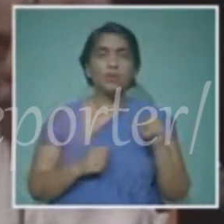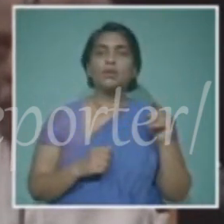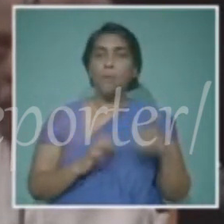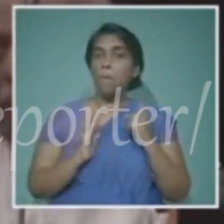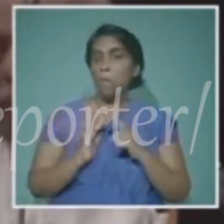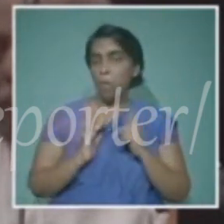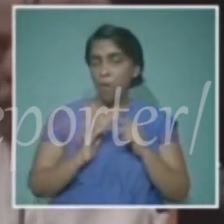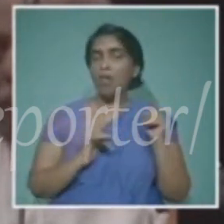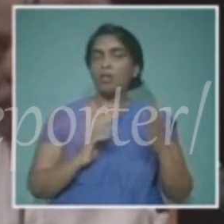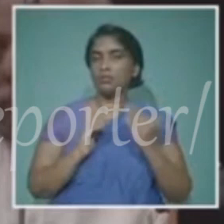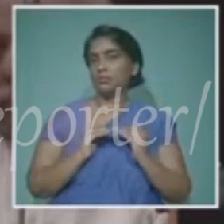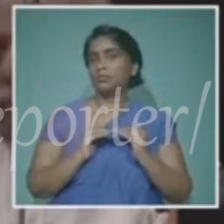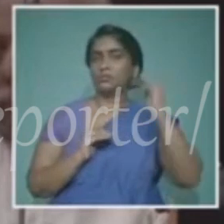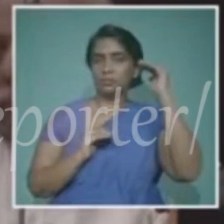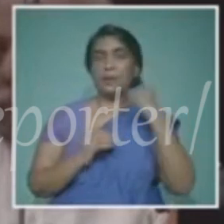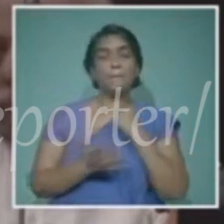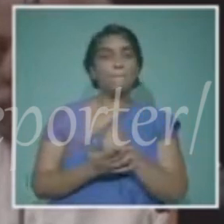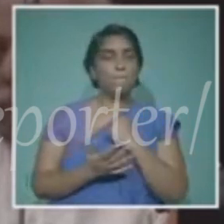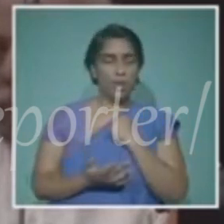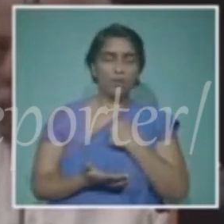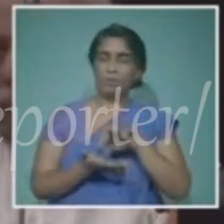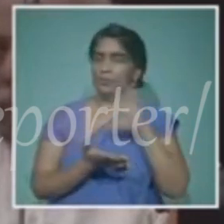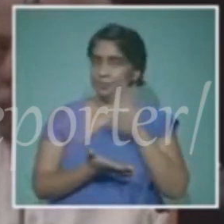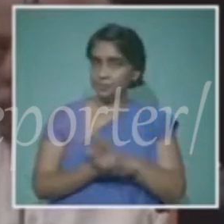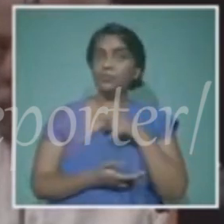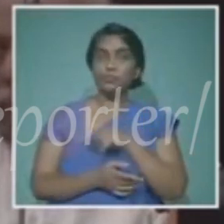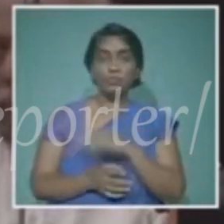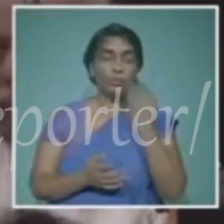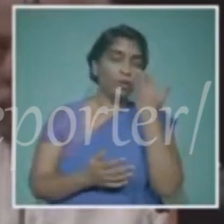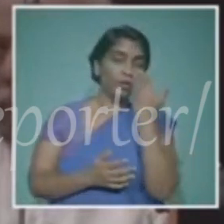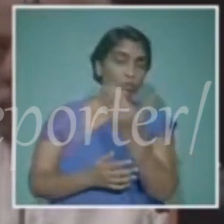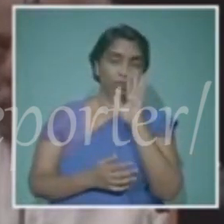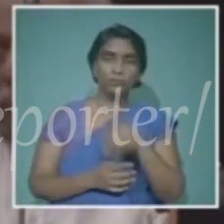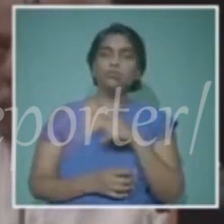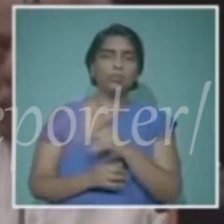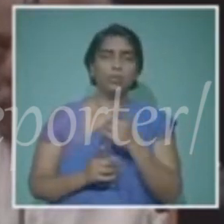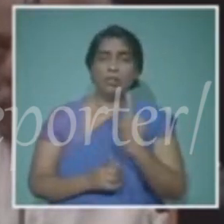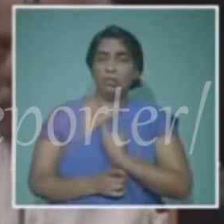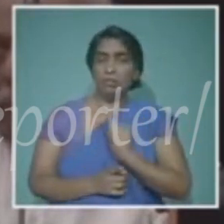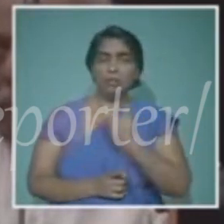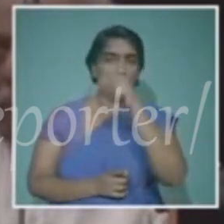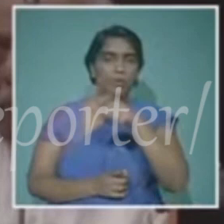පොලි අනුපාතයේ ඉහළ දැමීමට මහ බැංකුව තීරණය කළා. මේක බැලූ බැල්මට තනි තනි පුද්ගලයන්ට වාසියක් විදිහට